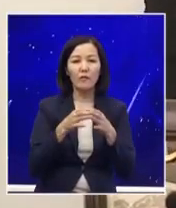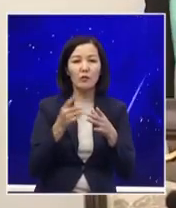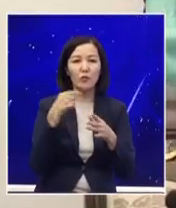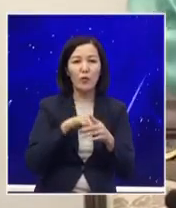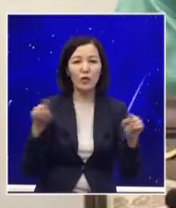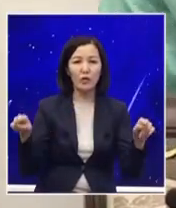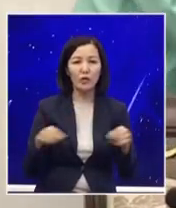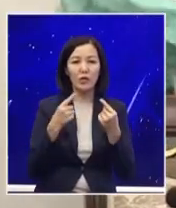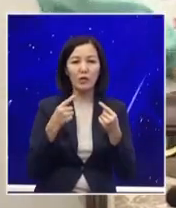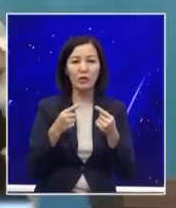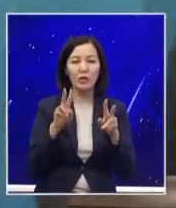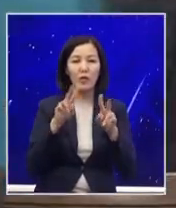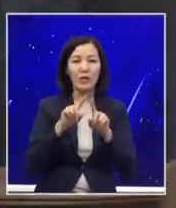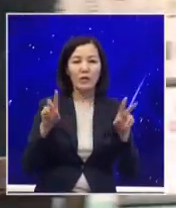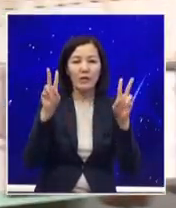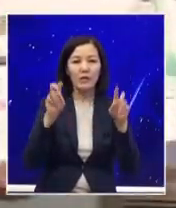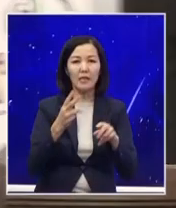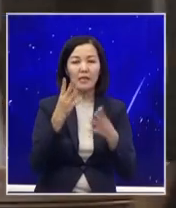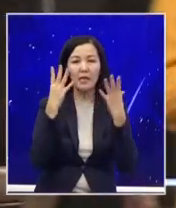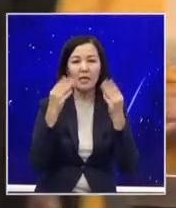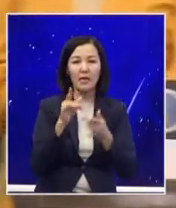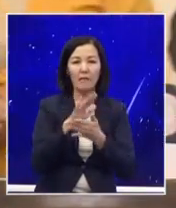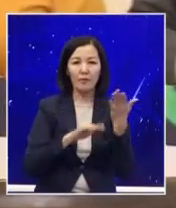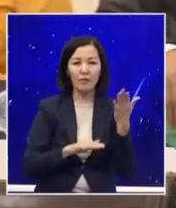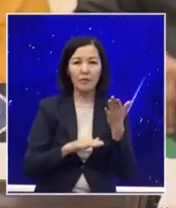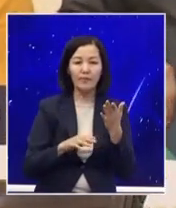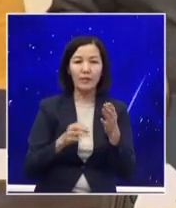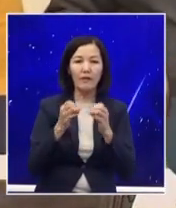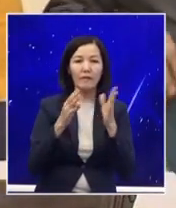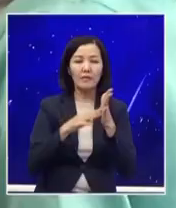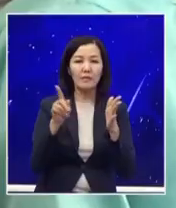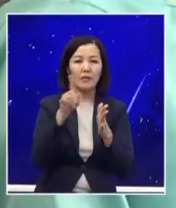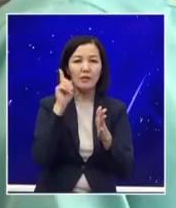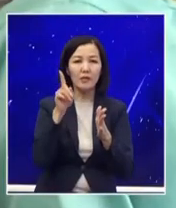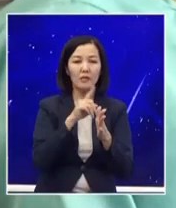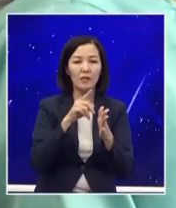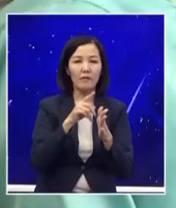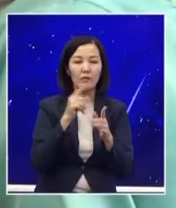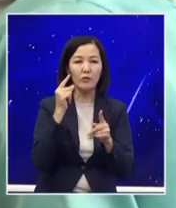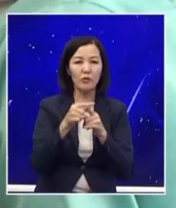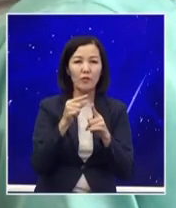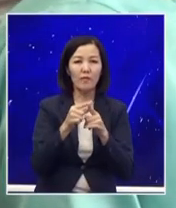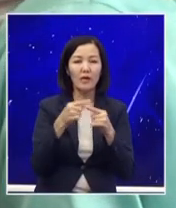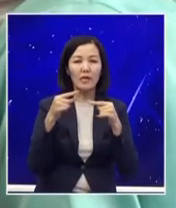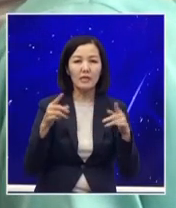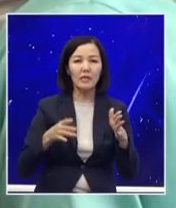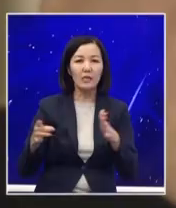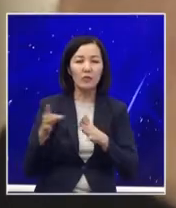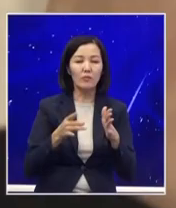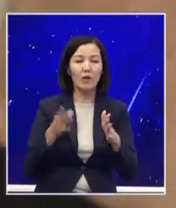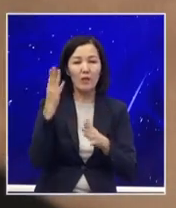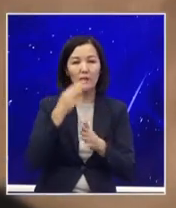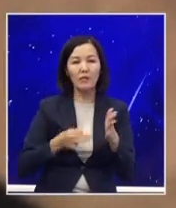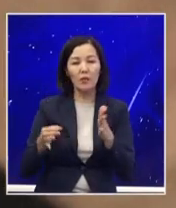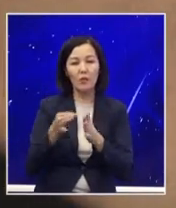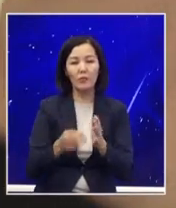Так называемый песенный диалог длился 3 дня. В нем участвовали 18 творцов художественного слова из разных регионов